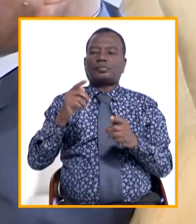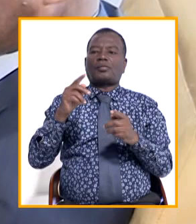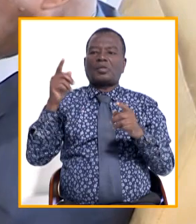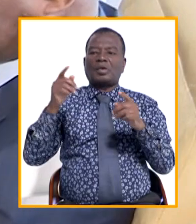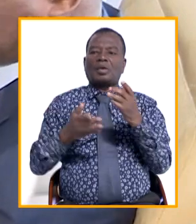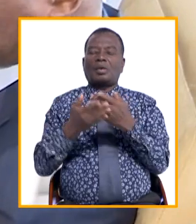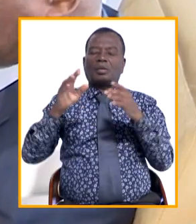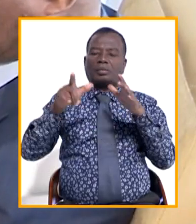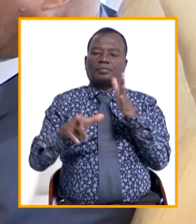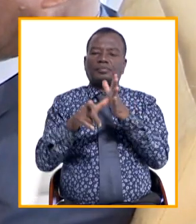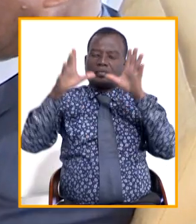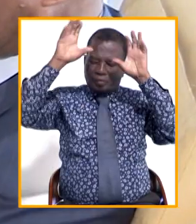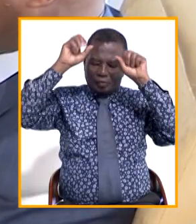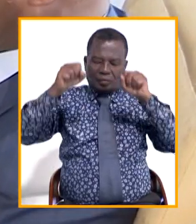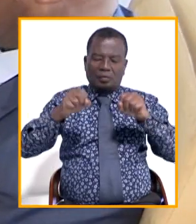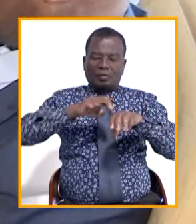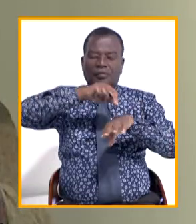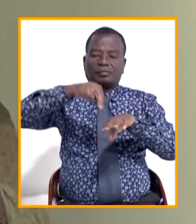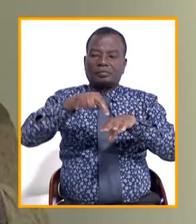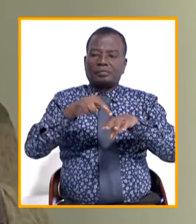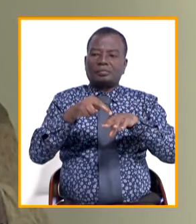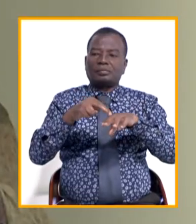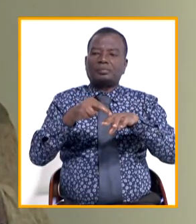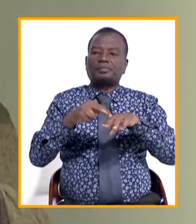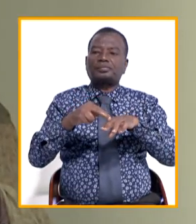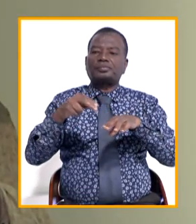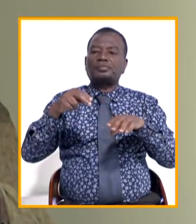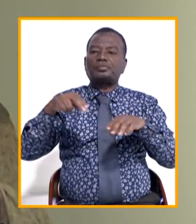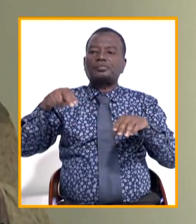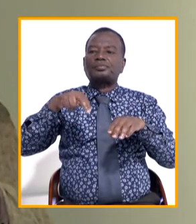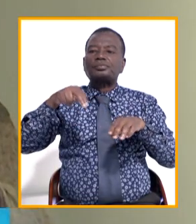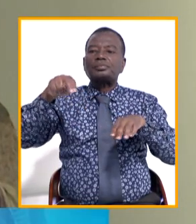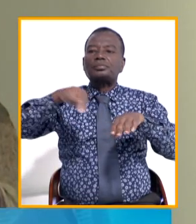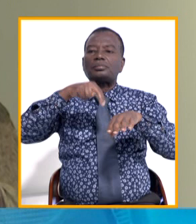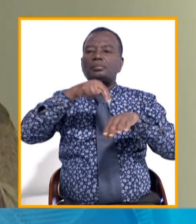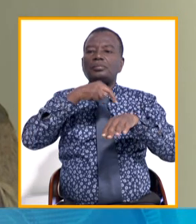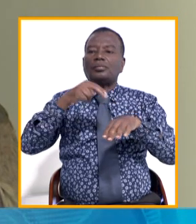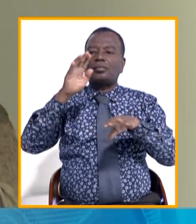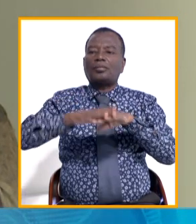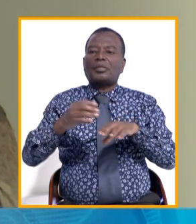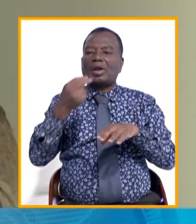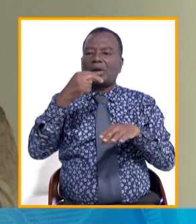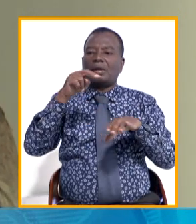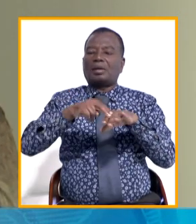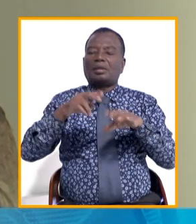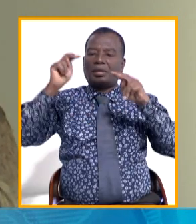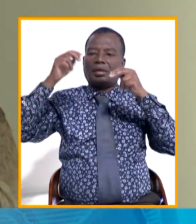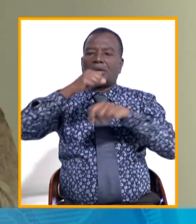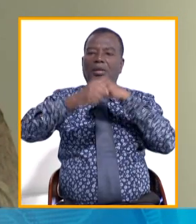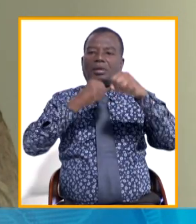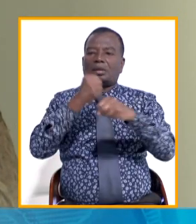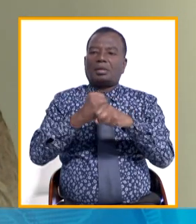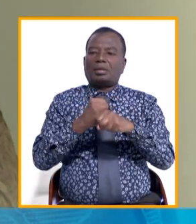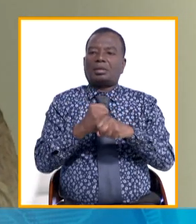par le vice-président de la République, Kone Tiémoko Mélié. Réunion de haut niveau sur la nutrition, qui est le thème de l'année.